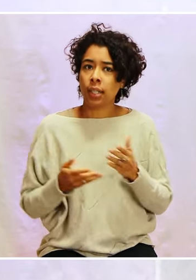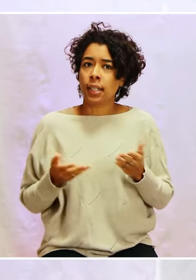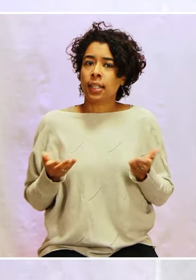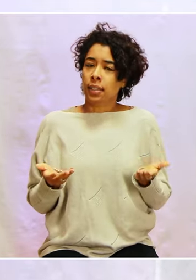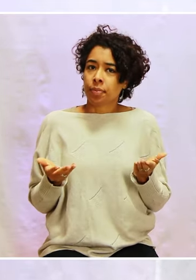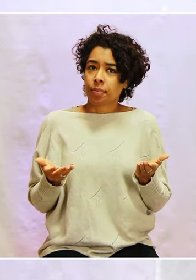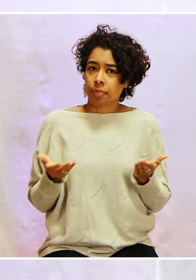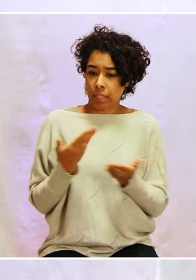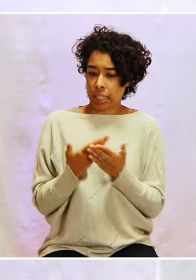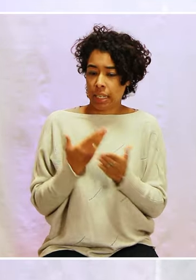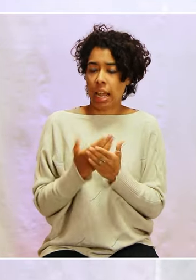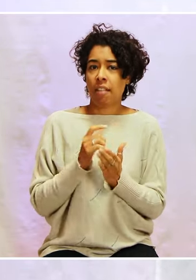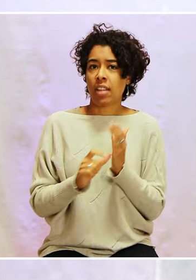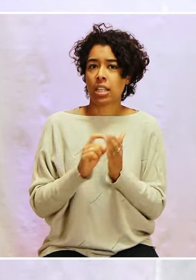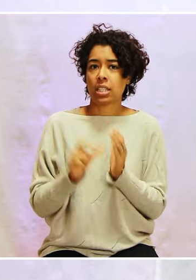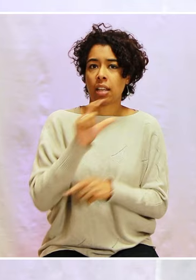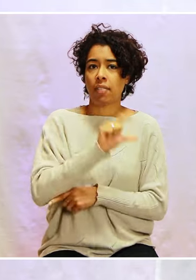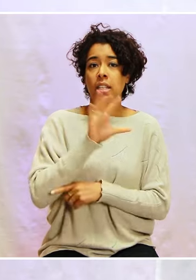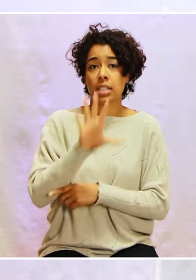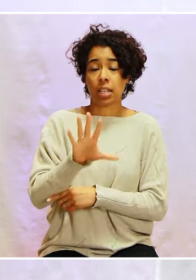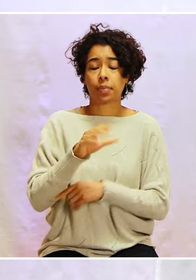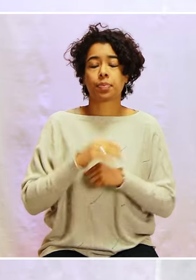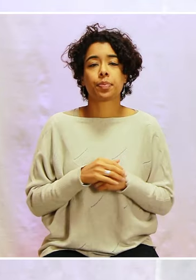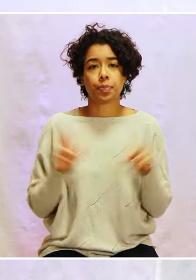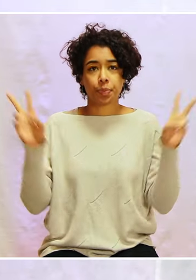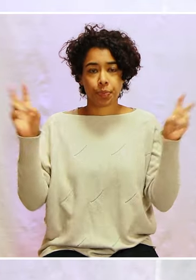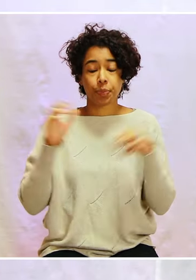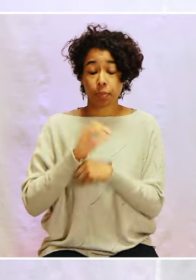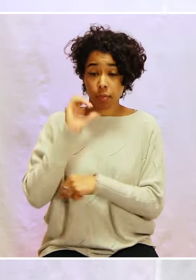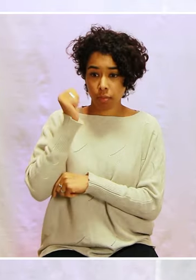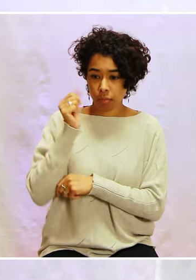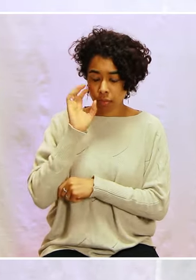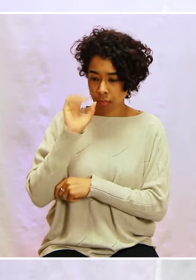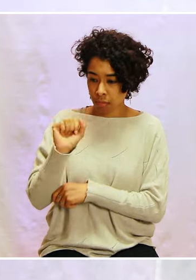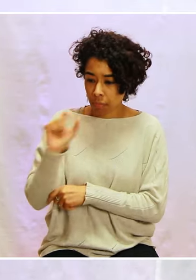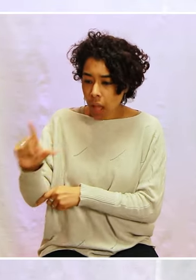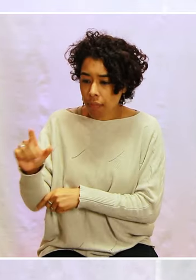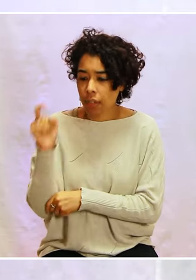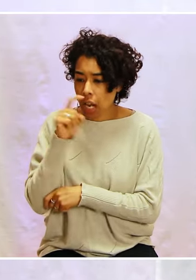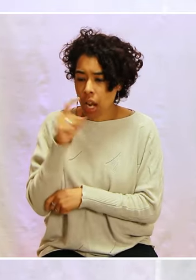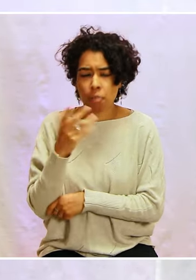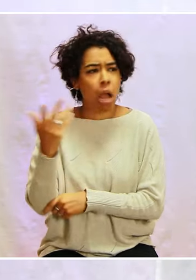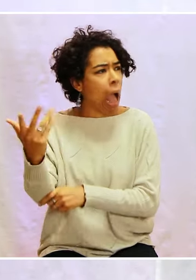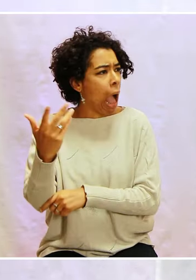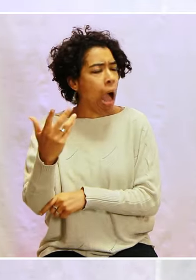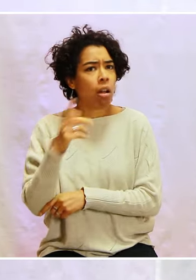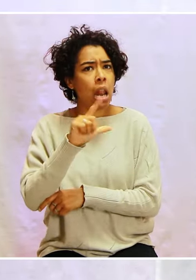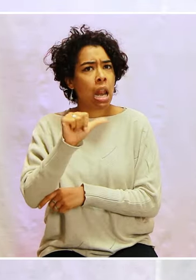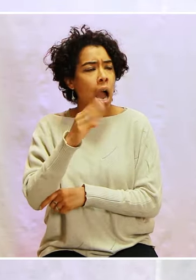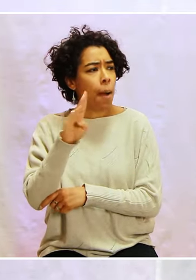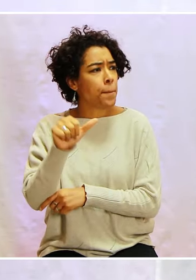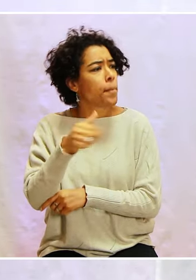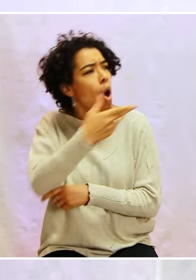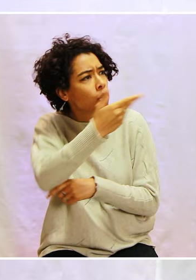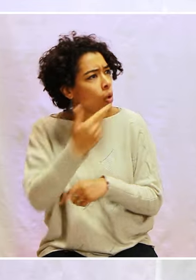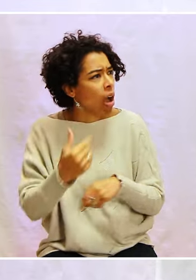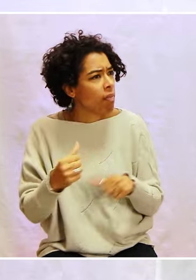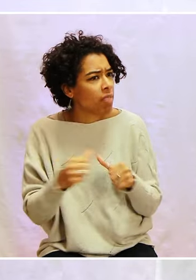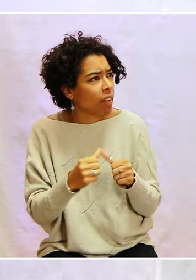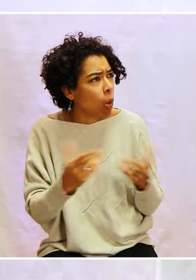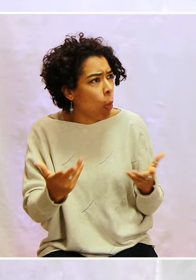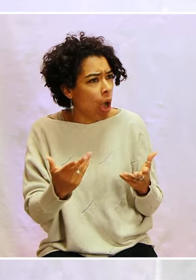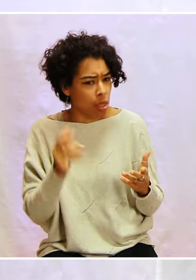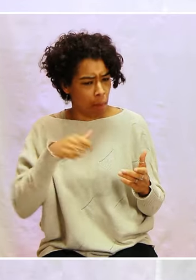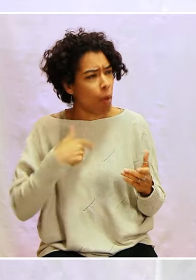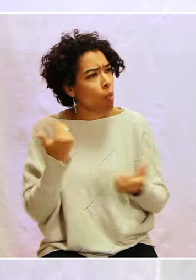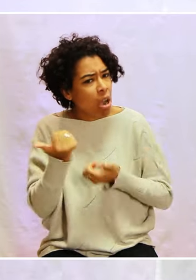on on en est là au verset 25 le lendemain matin voilà que c'était Léa alors Jacob dit à laaban qu'est-ce que tu m'as fait n'est-ce pas pour Rachel que j'ai servi chez